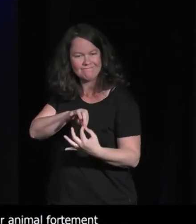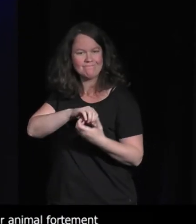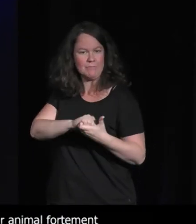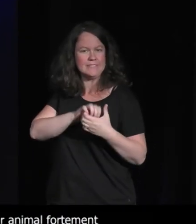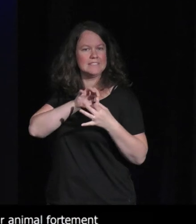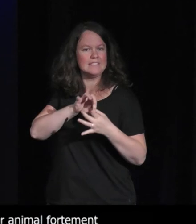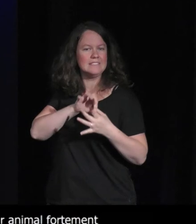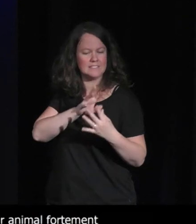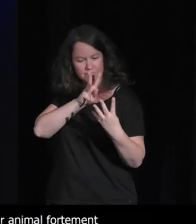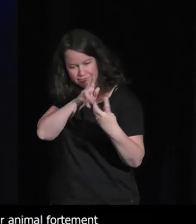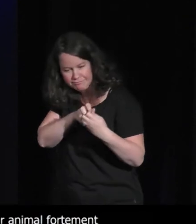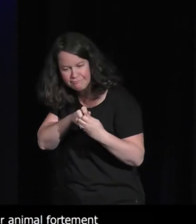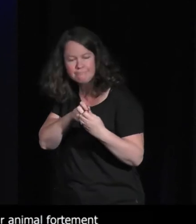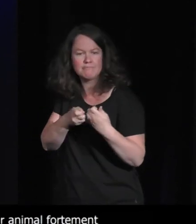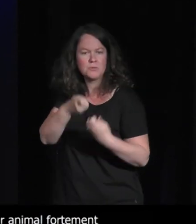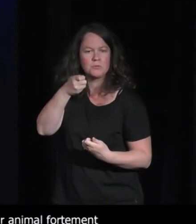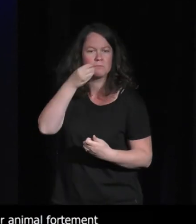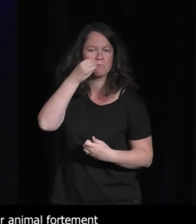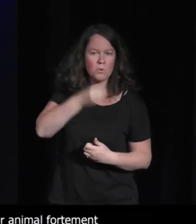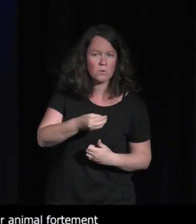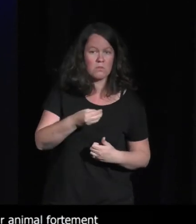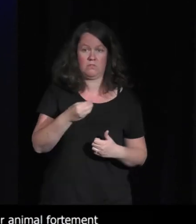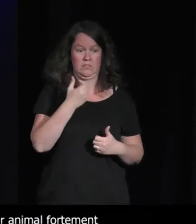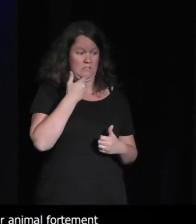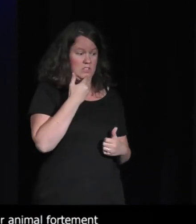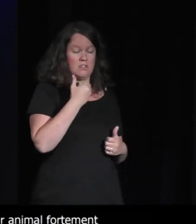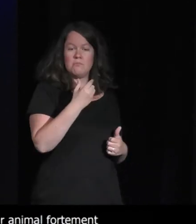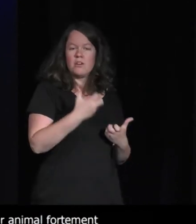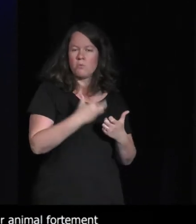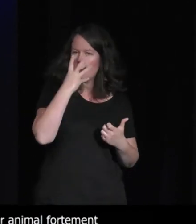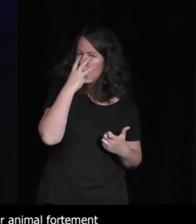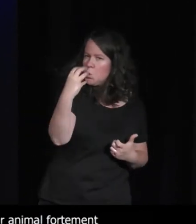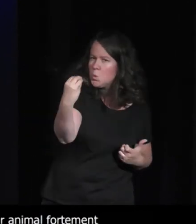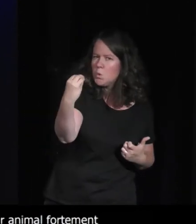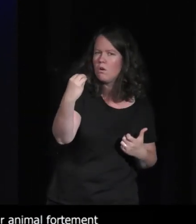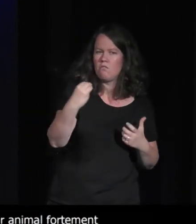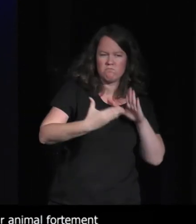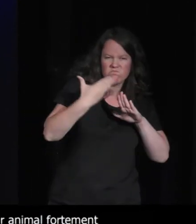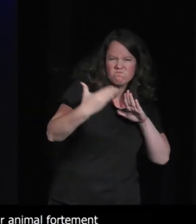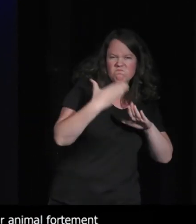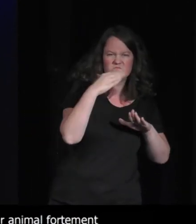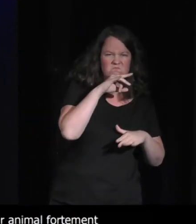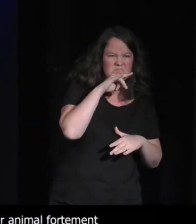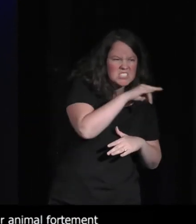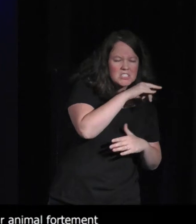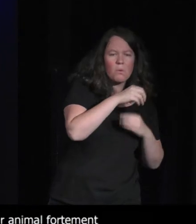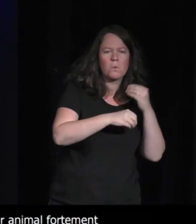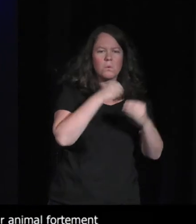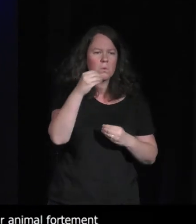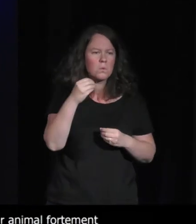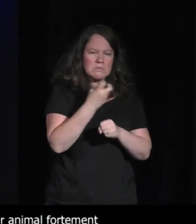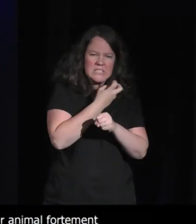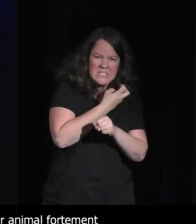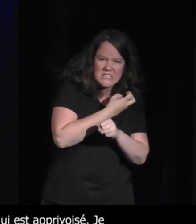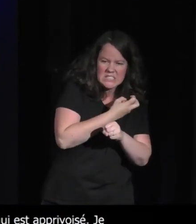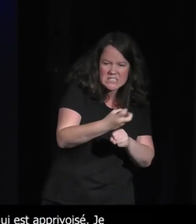tous les symboles de l'agressivité que sont les loups les dangereux même à la